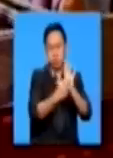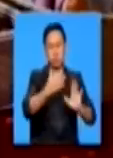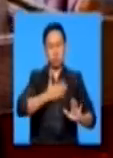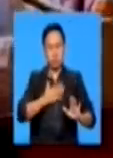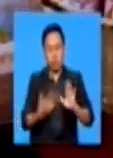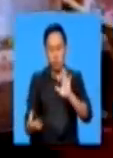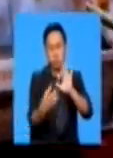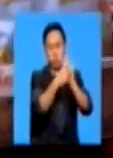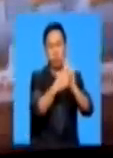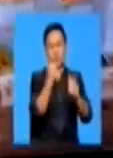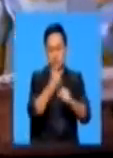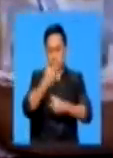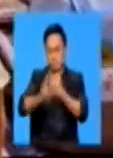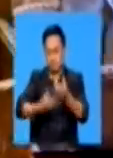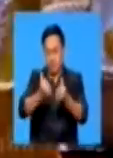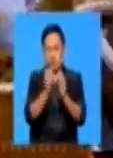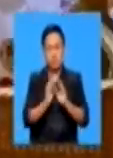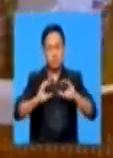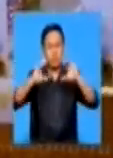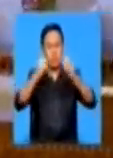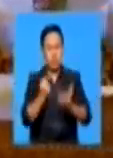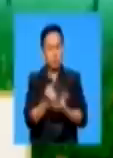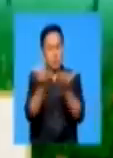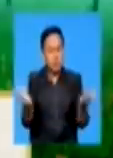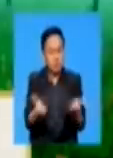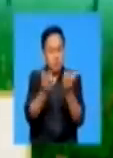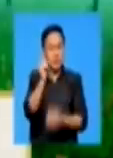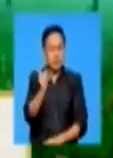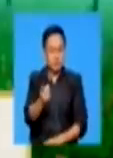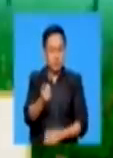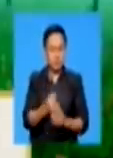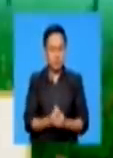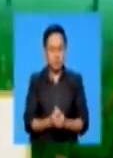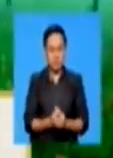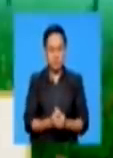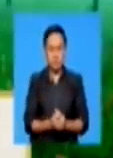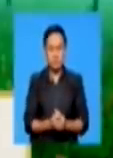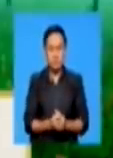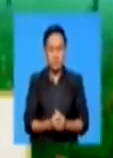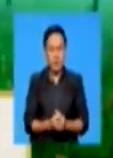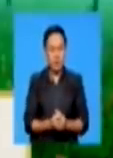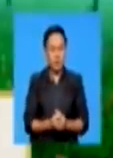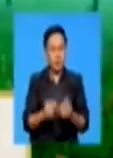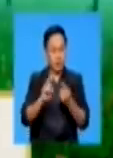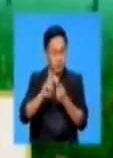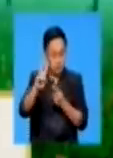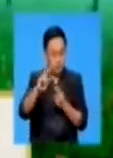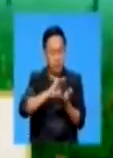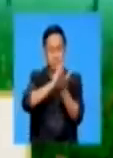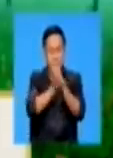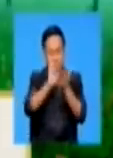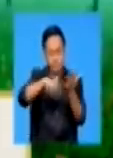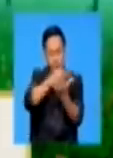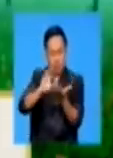ครับมีศักยภาพอยู่รัฐบาลก็จะเอาจริงกับจังเรื่องเหล่านี้เรื่องที่2คือการปรับเปลี่ยนยุทธศาสตร์ส่งเสริมการลงทุนในช่วง7ปี